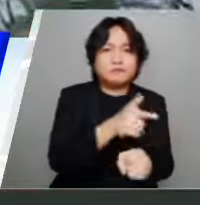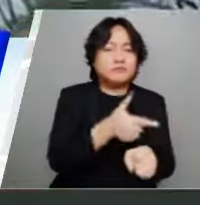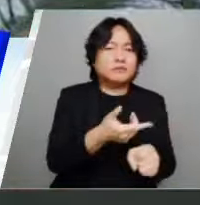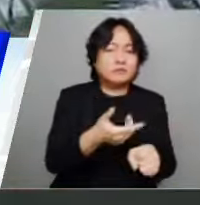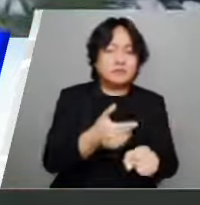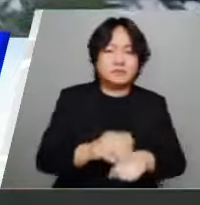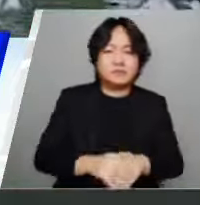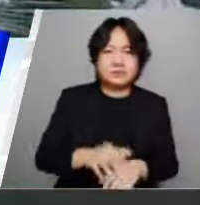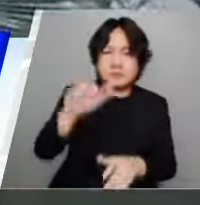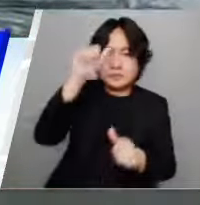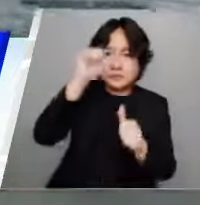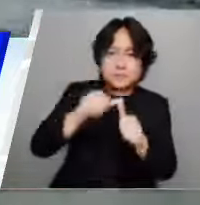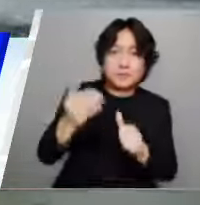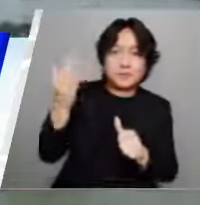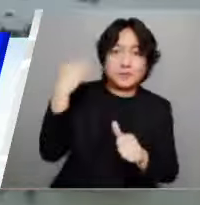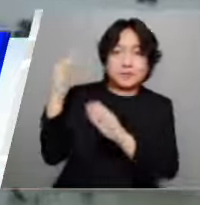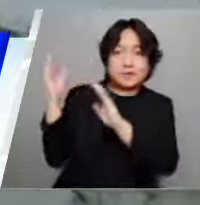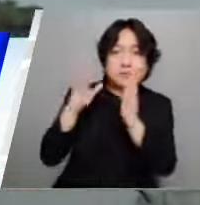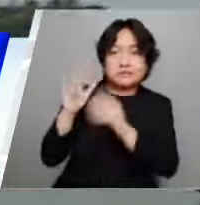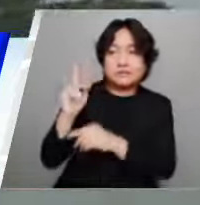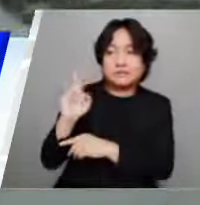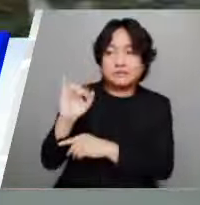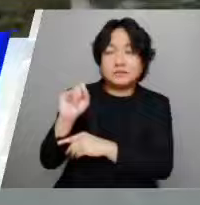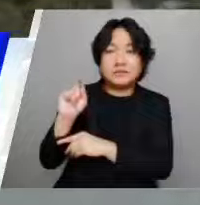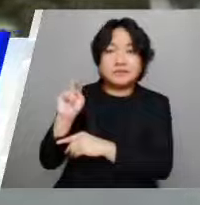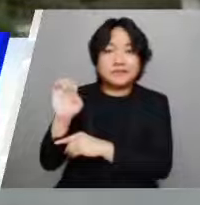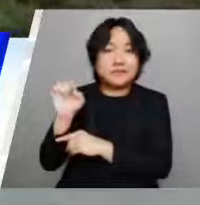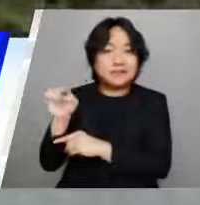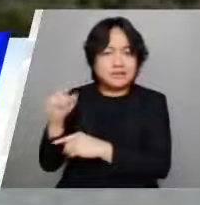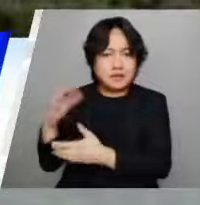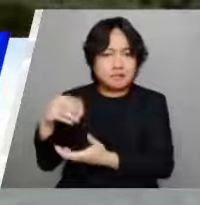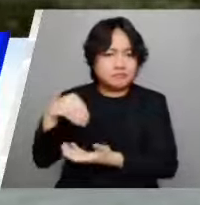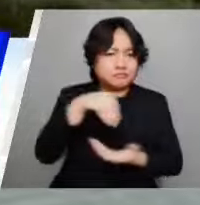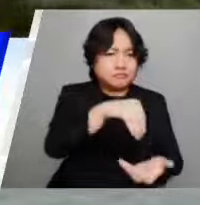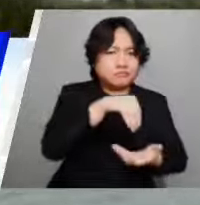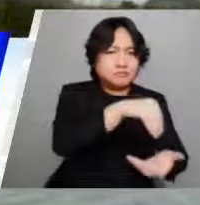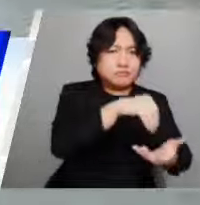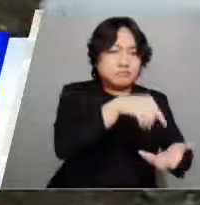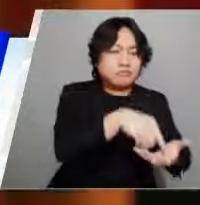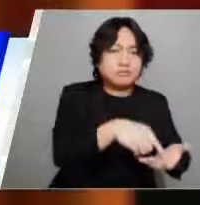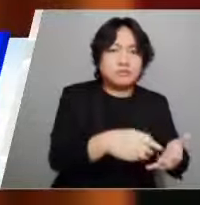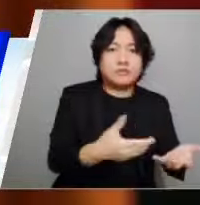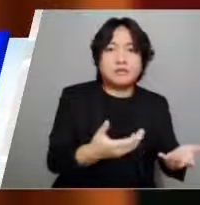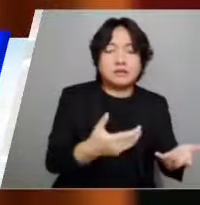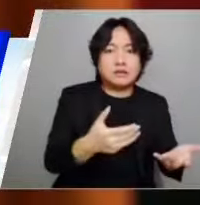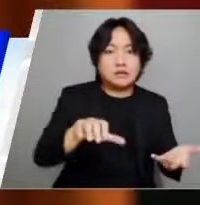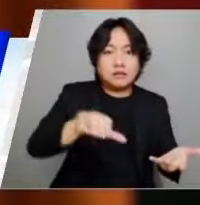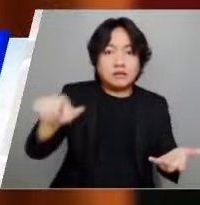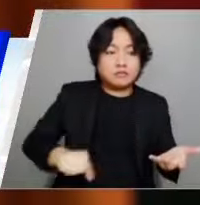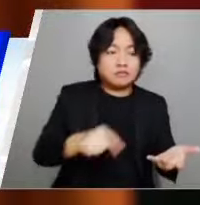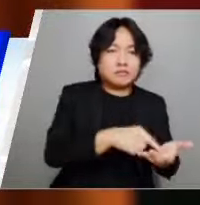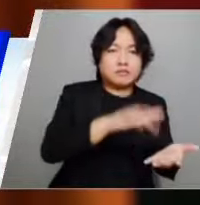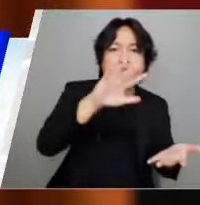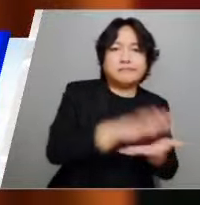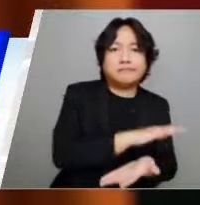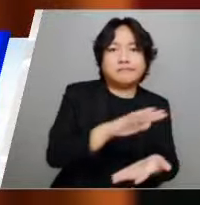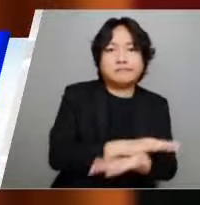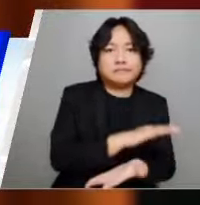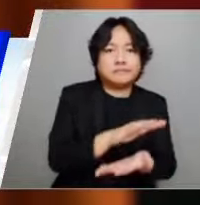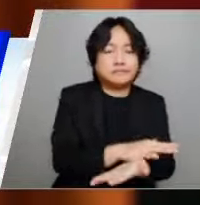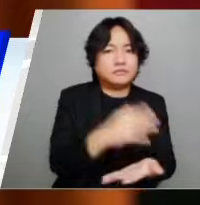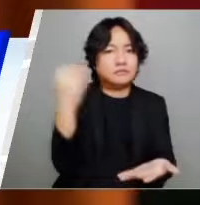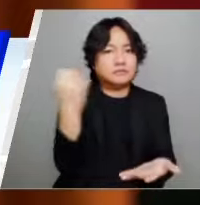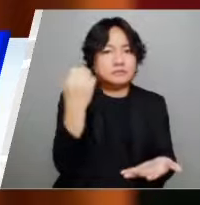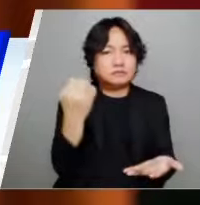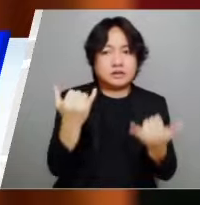at ngayon Super Typhoon Leon, ubos na raw ang calamity fund ng Cagayan. We will be requesting augmentation to the